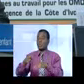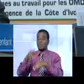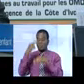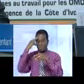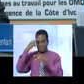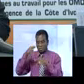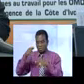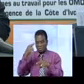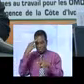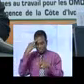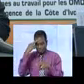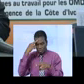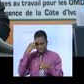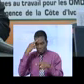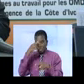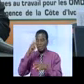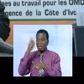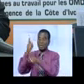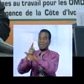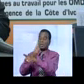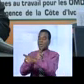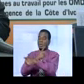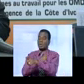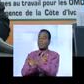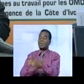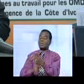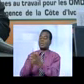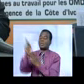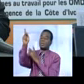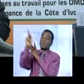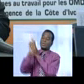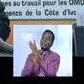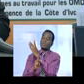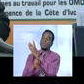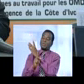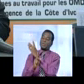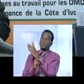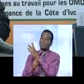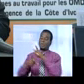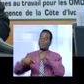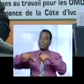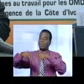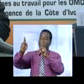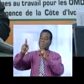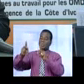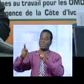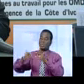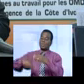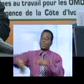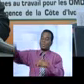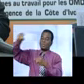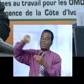réflexion et développer des stratégies permettant